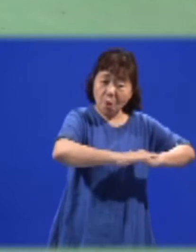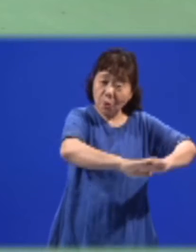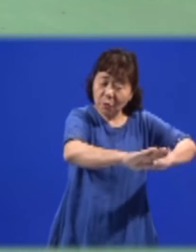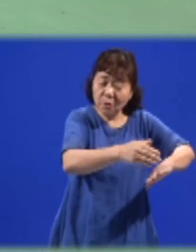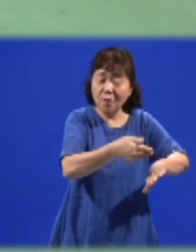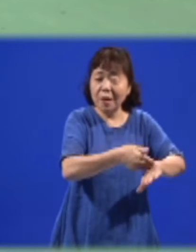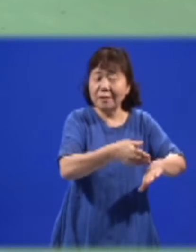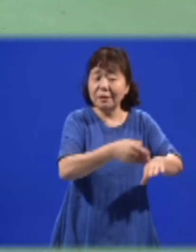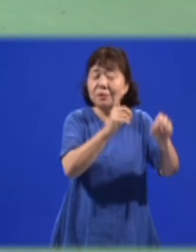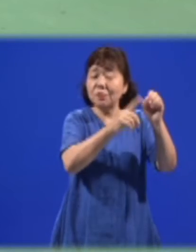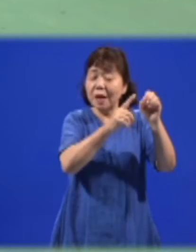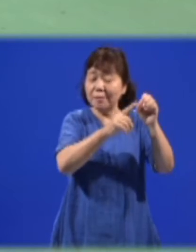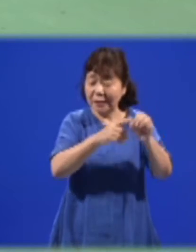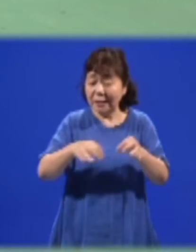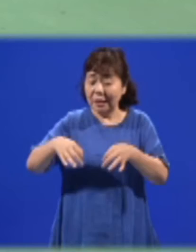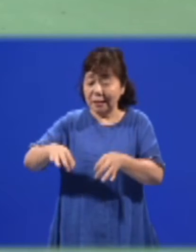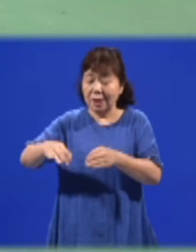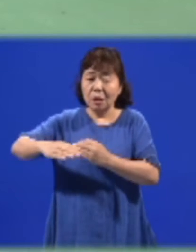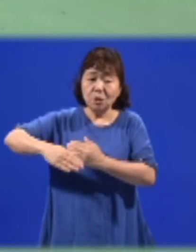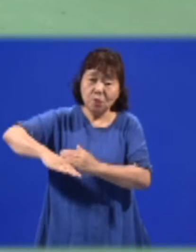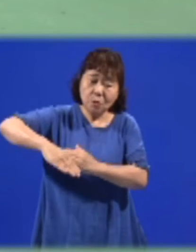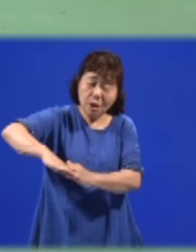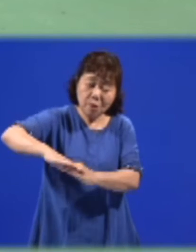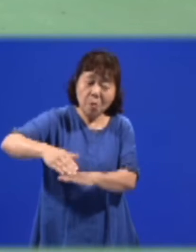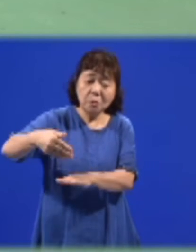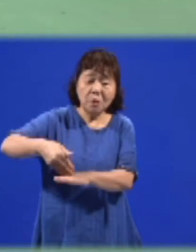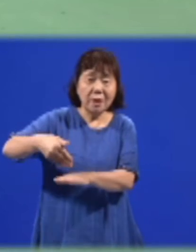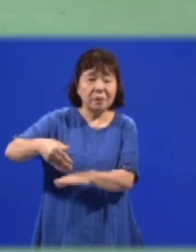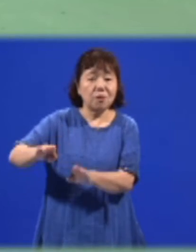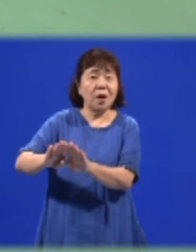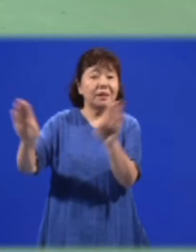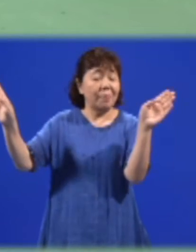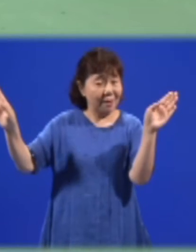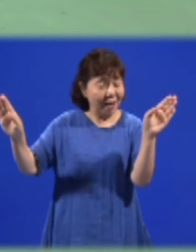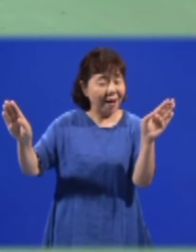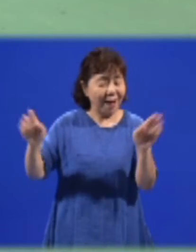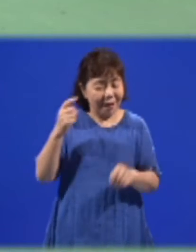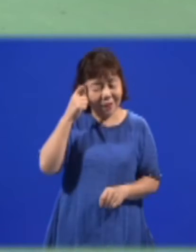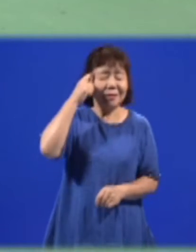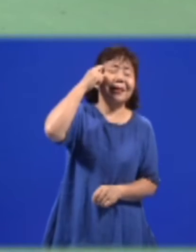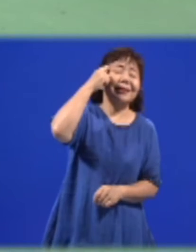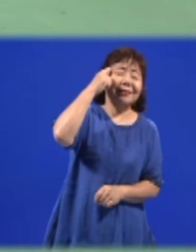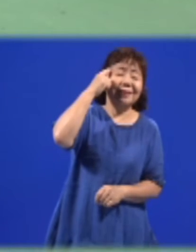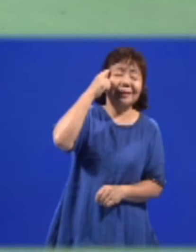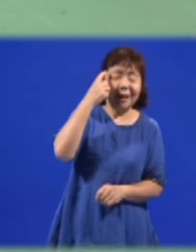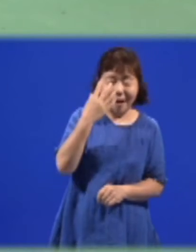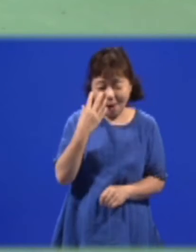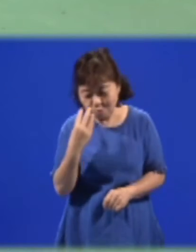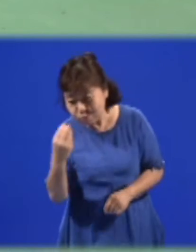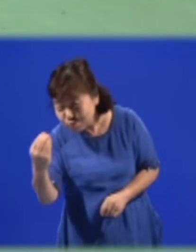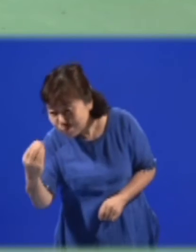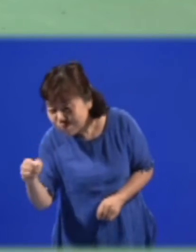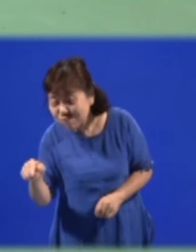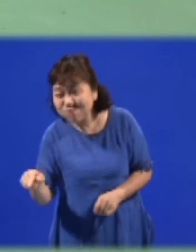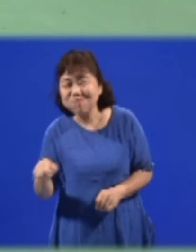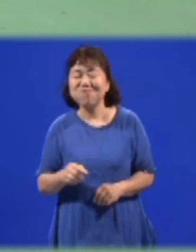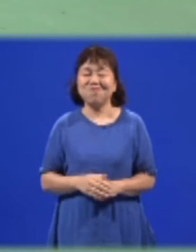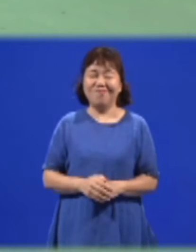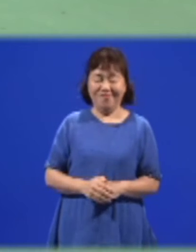ケートボードを始めました。気がつけばスノーボードよりスケボーにのめり込んでいったそうです